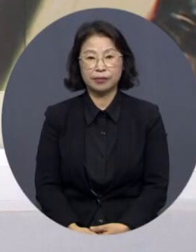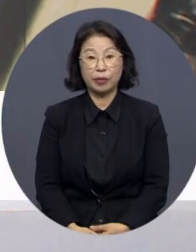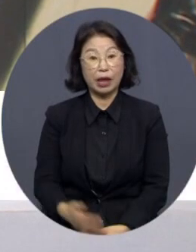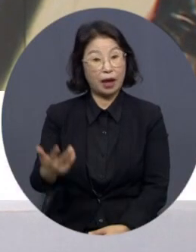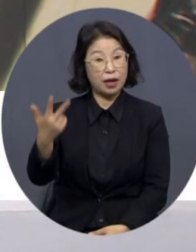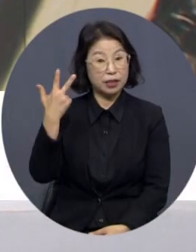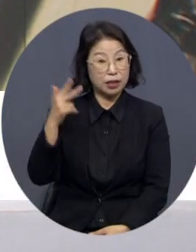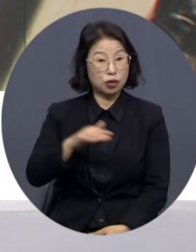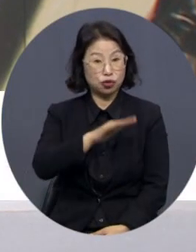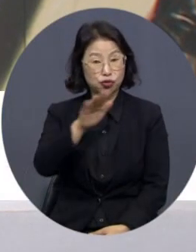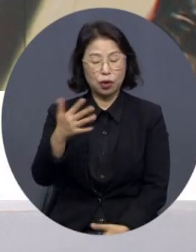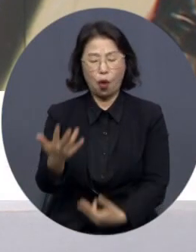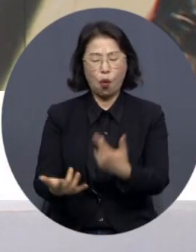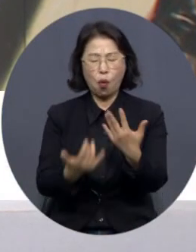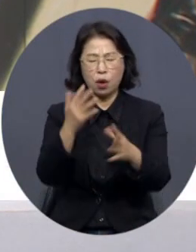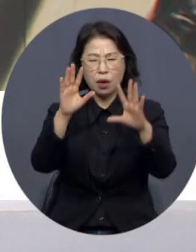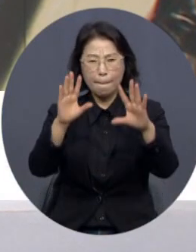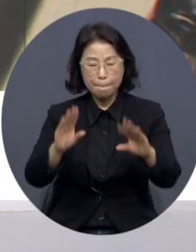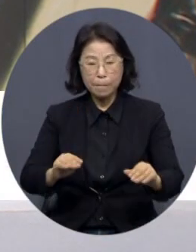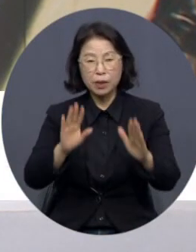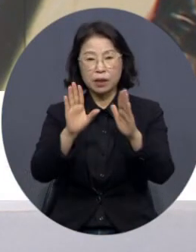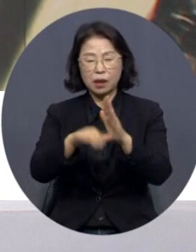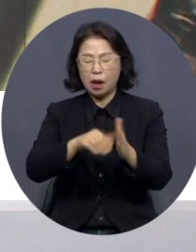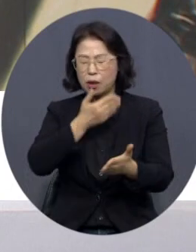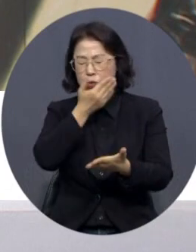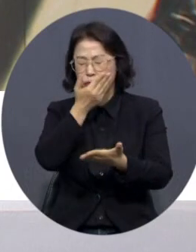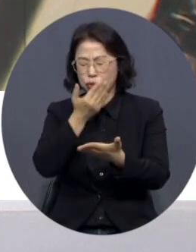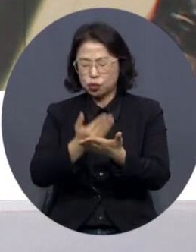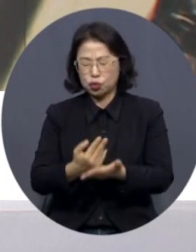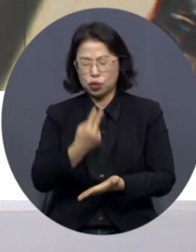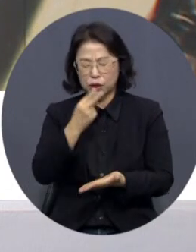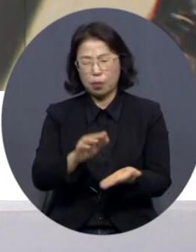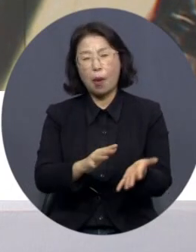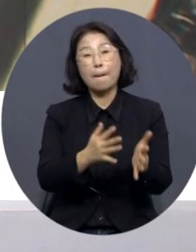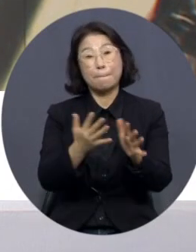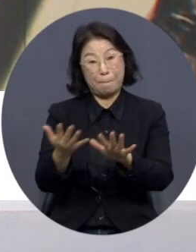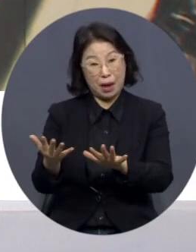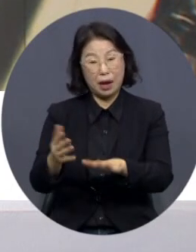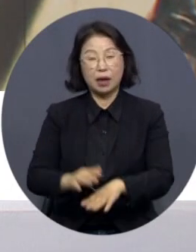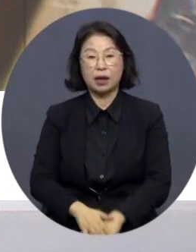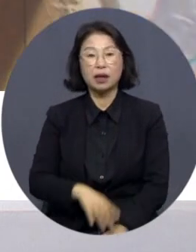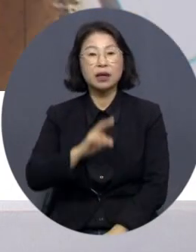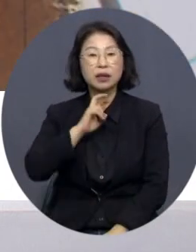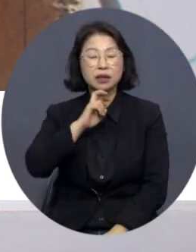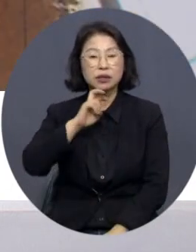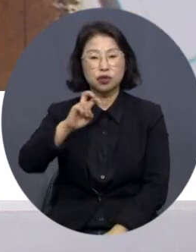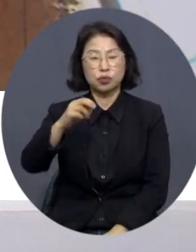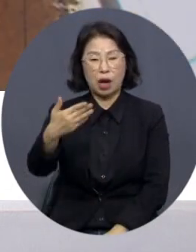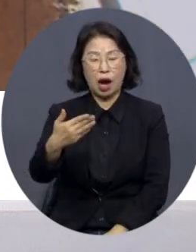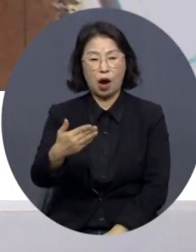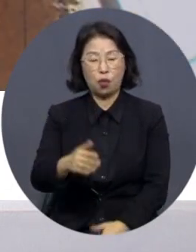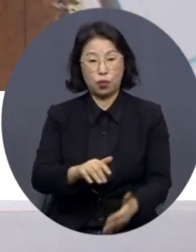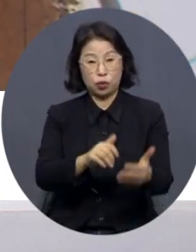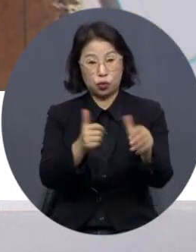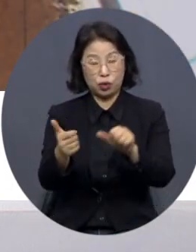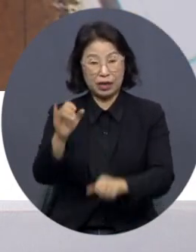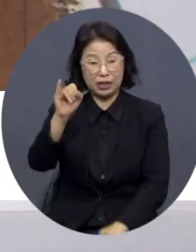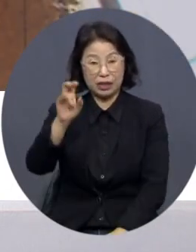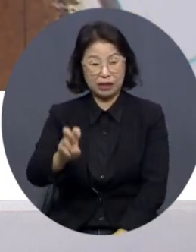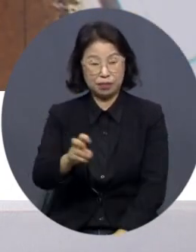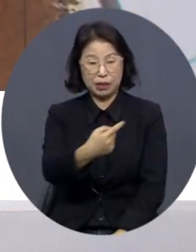지난주 우리는 화재 진압 현장에서 소중한 생명을 잃었습니다 29살 코 임성철